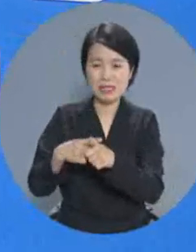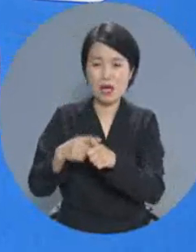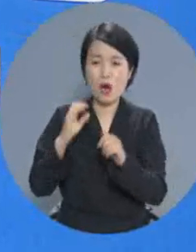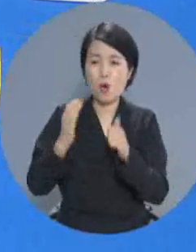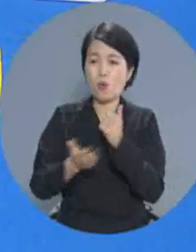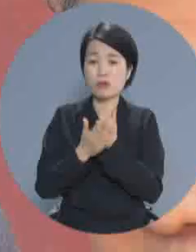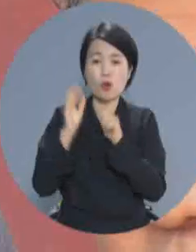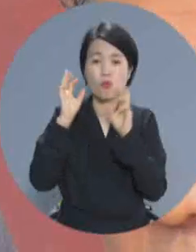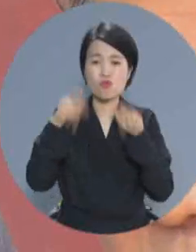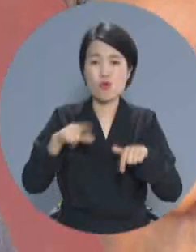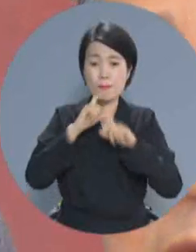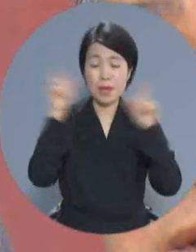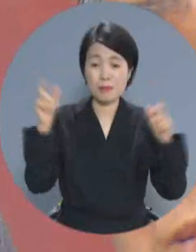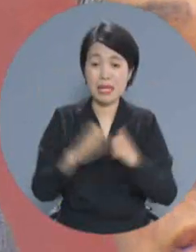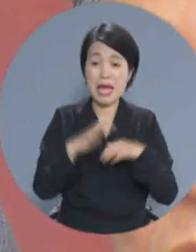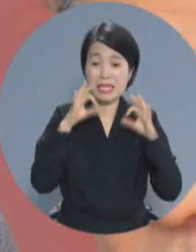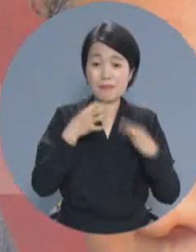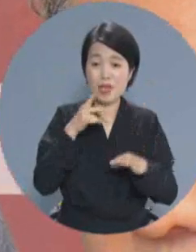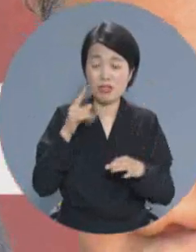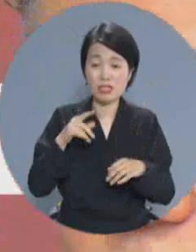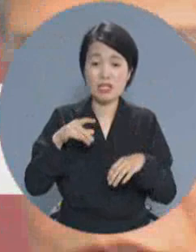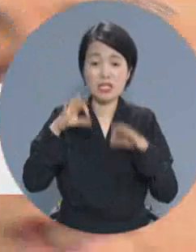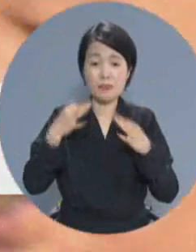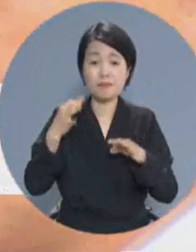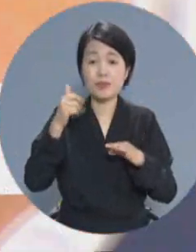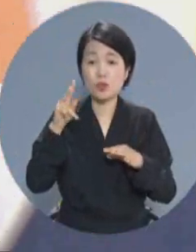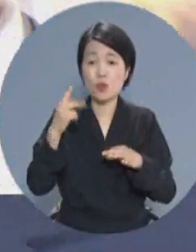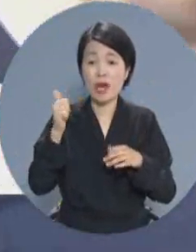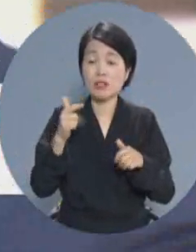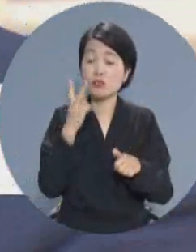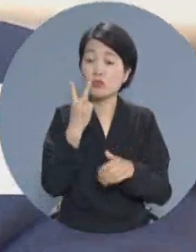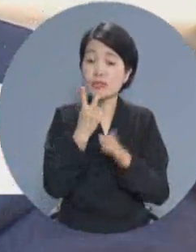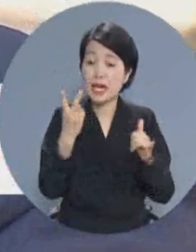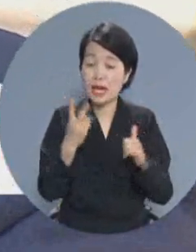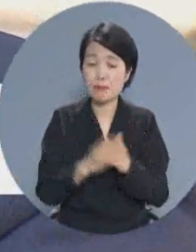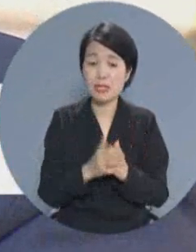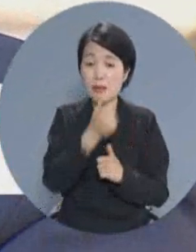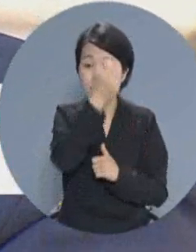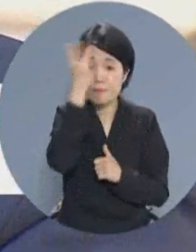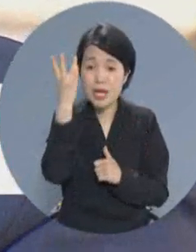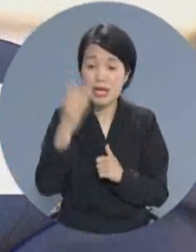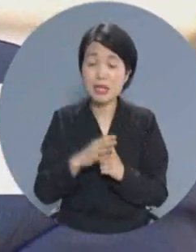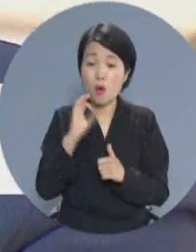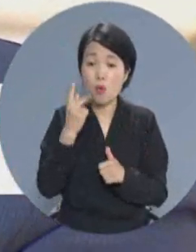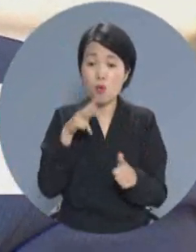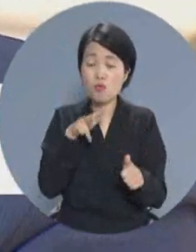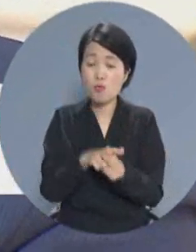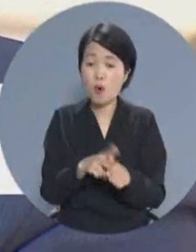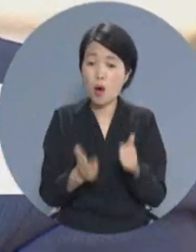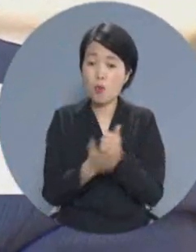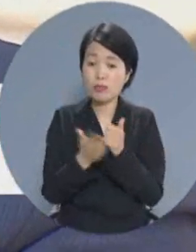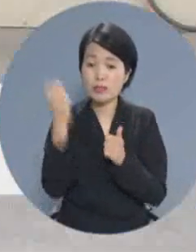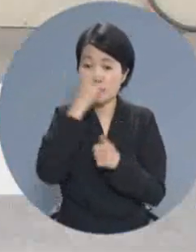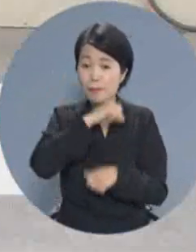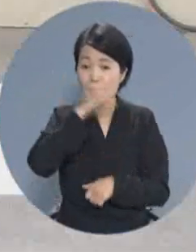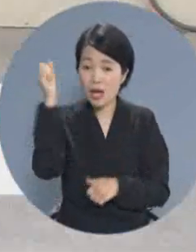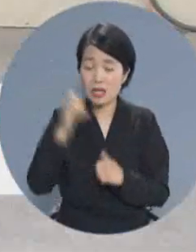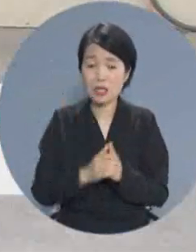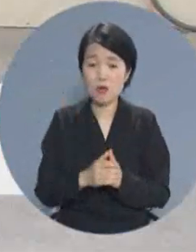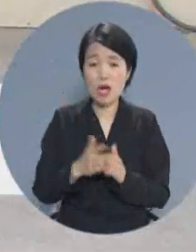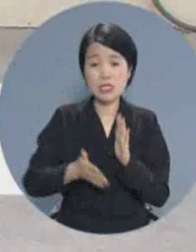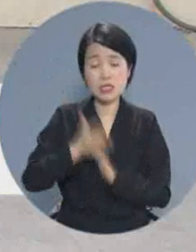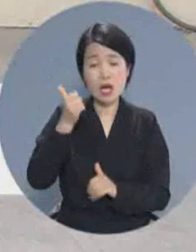나섰습니다. 김영득, 김동연 예비 후보는 횡령 전과가 있는 오 후보가 공천 심사를 통과하고